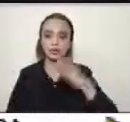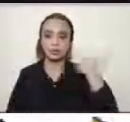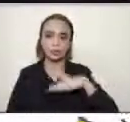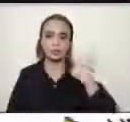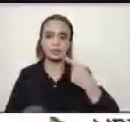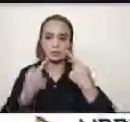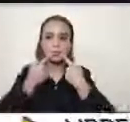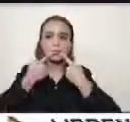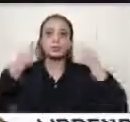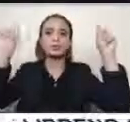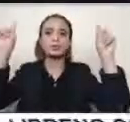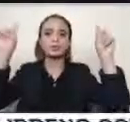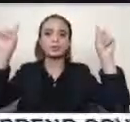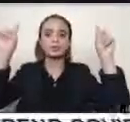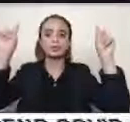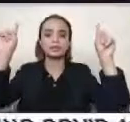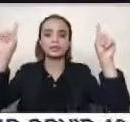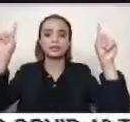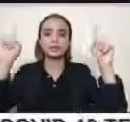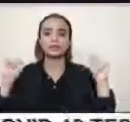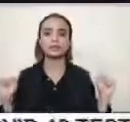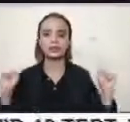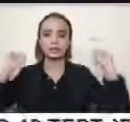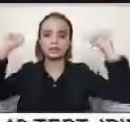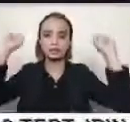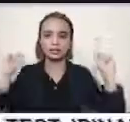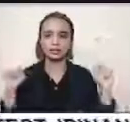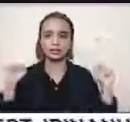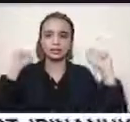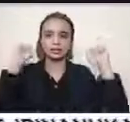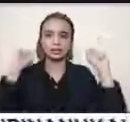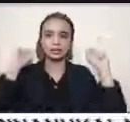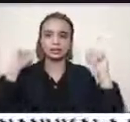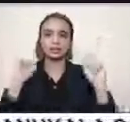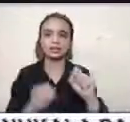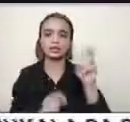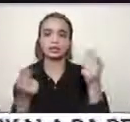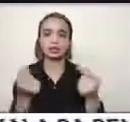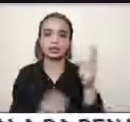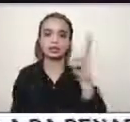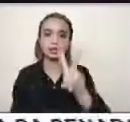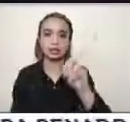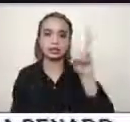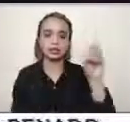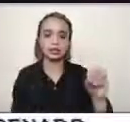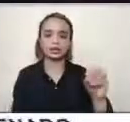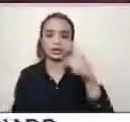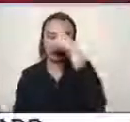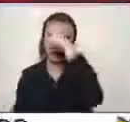sa 2020 Tokyo Olympics. Si May Ann Fajardo sa detalye. Rise and shine, May Ann.